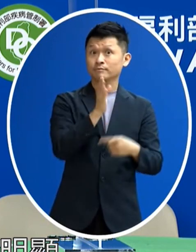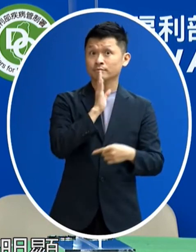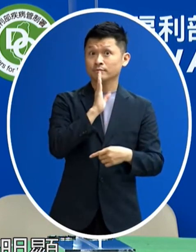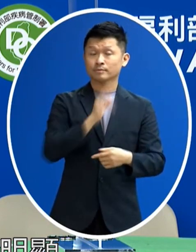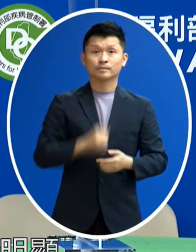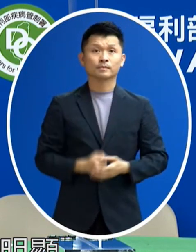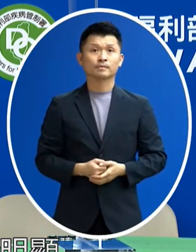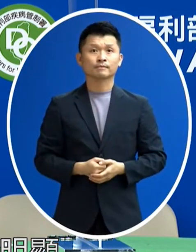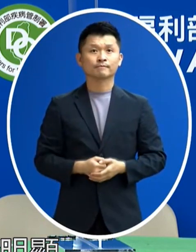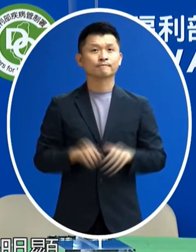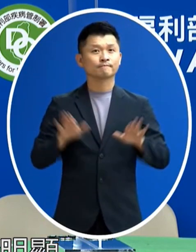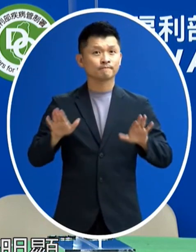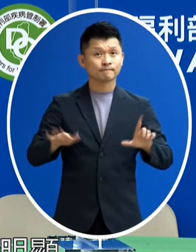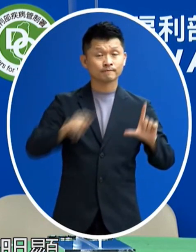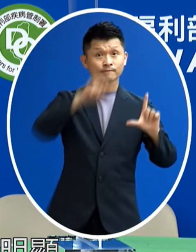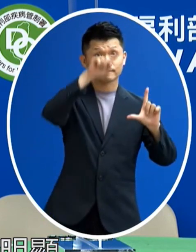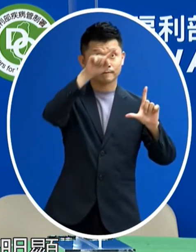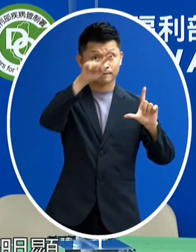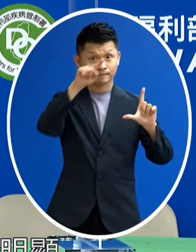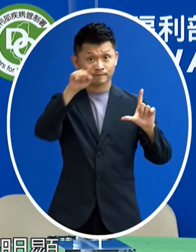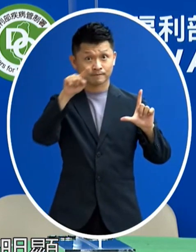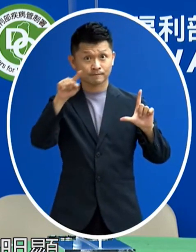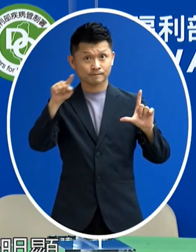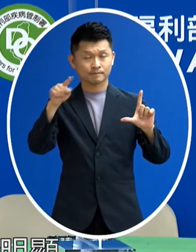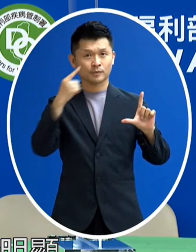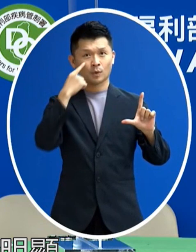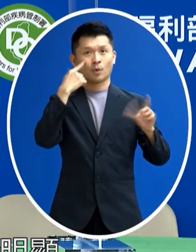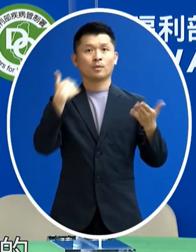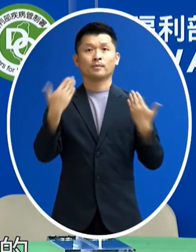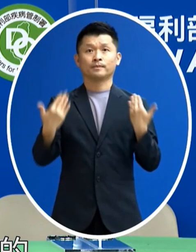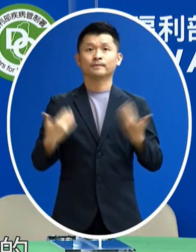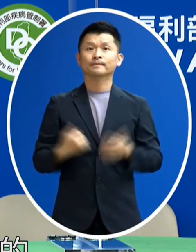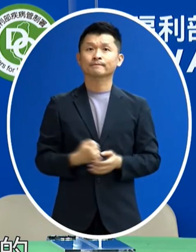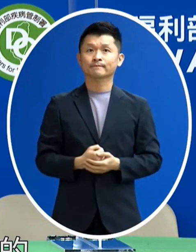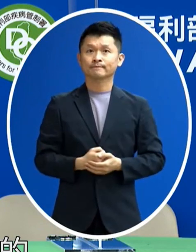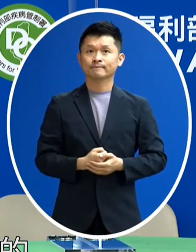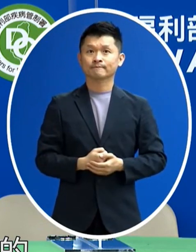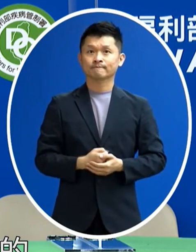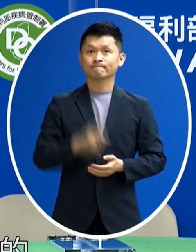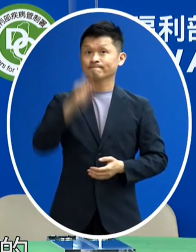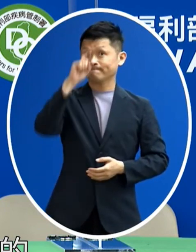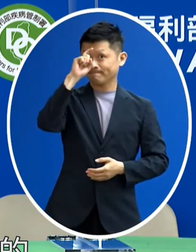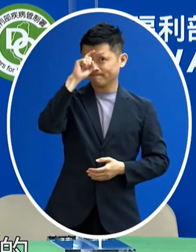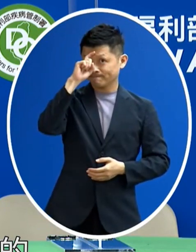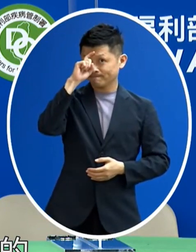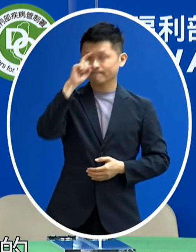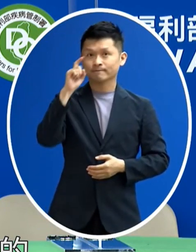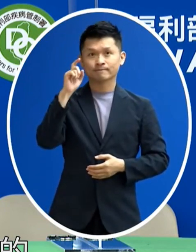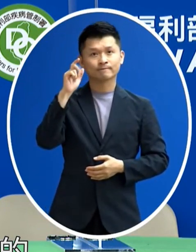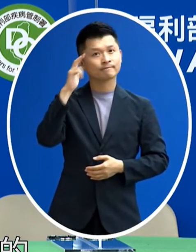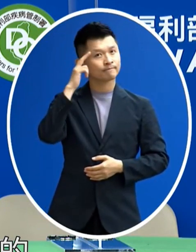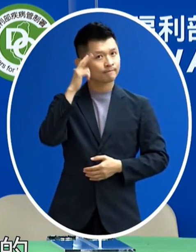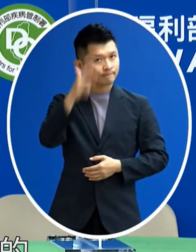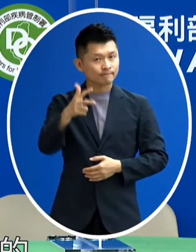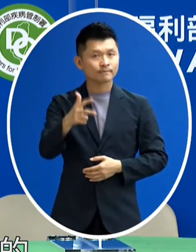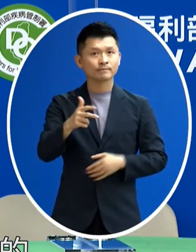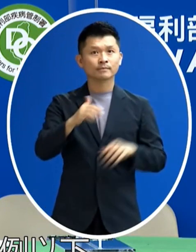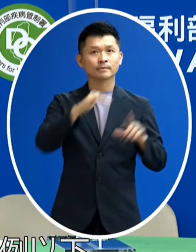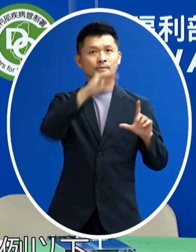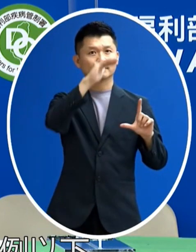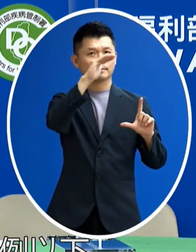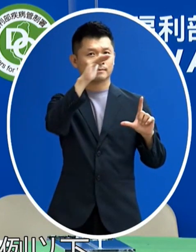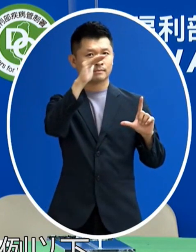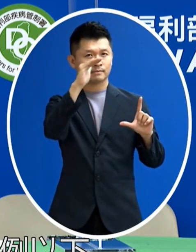一个逐渐下降的这个趋势看起来是很明显。那我们也希望就是说大概在下一周可以稳定的让